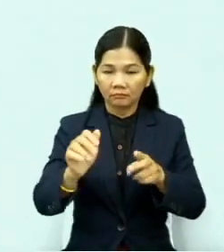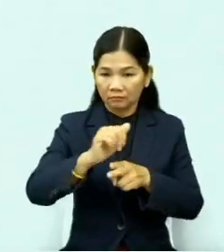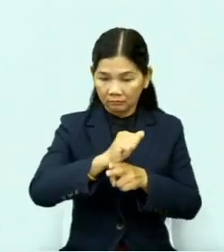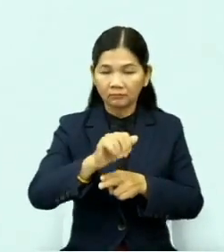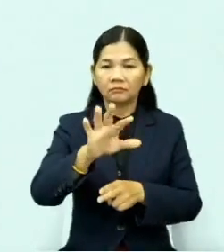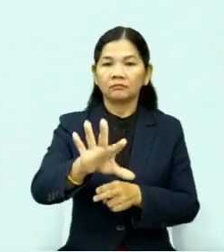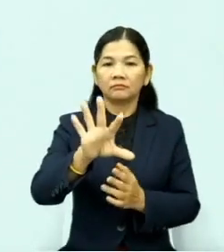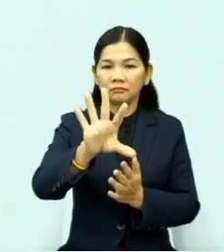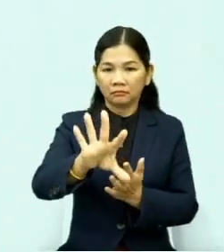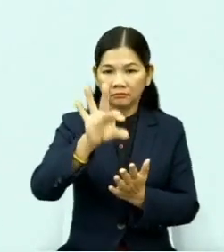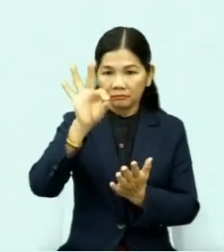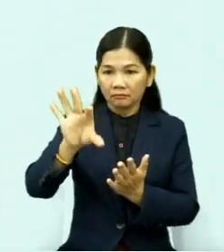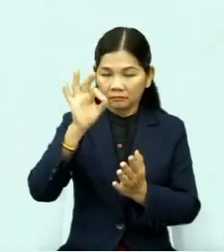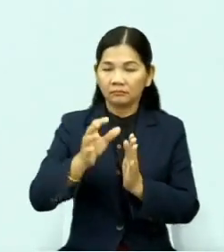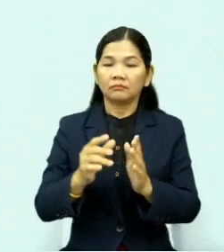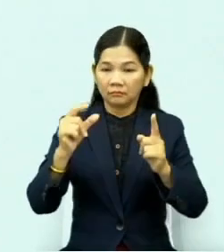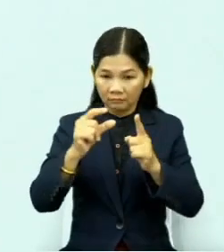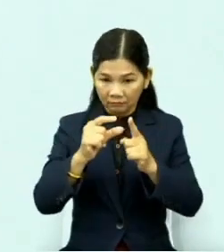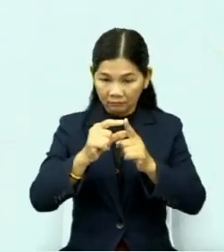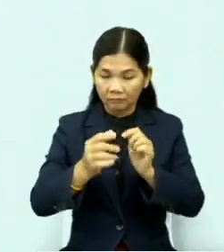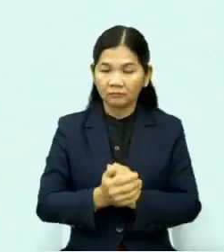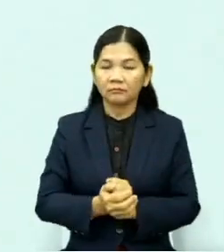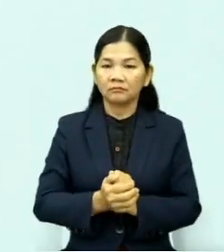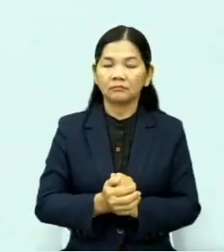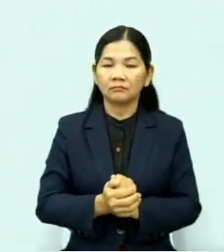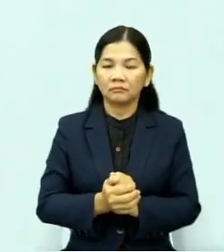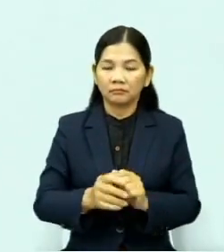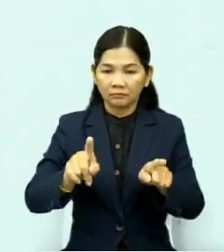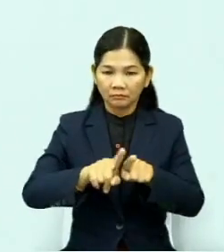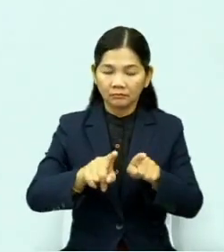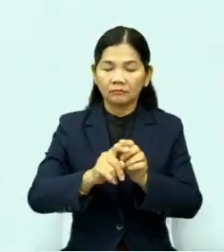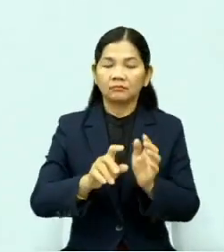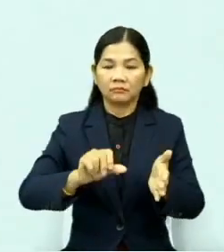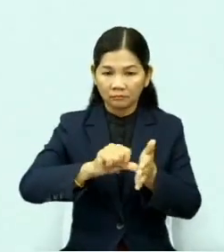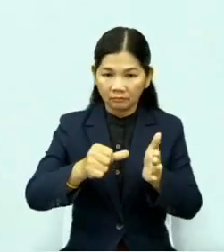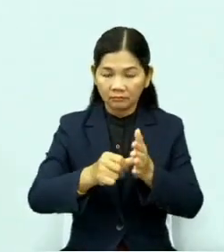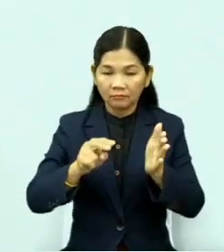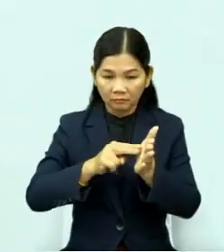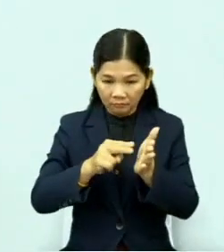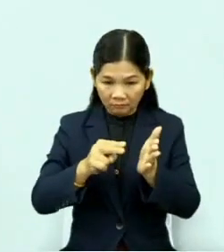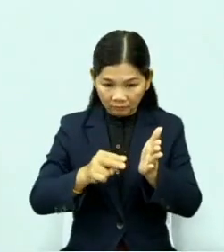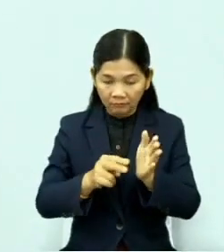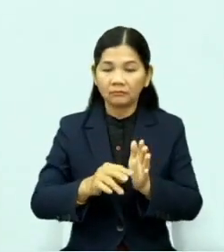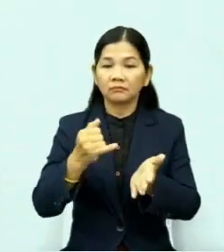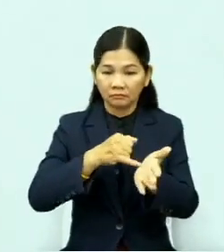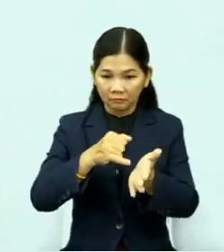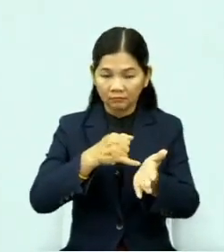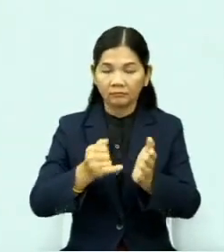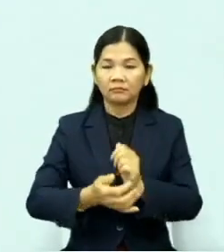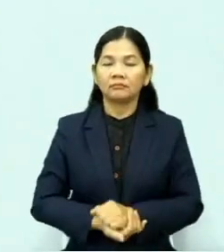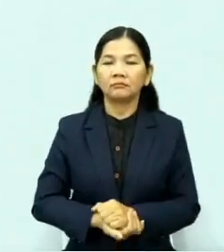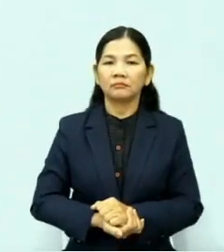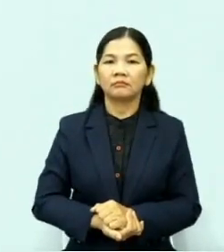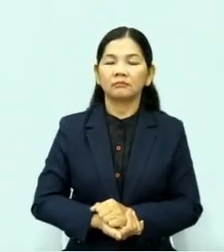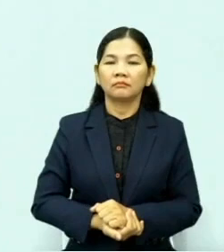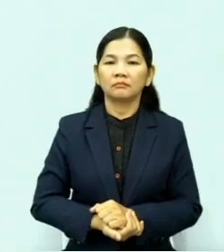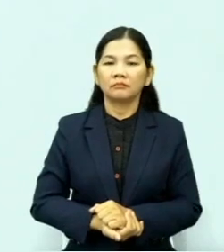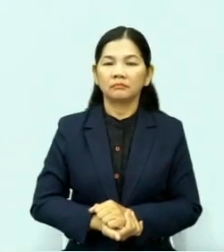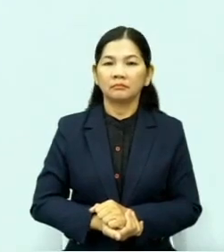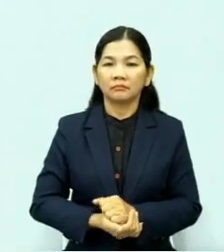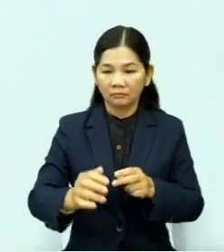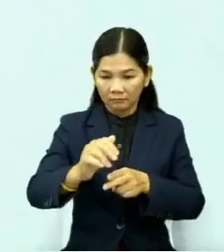ស្រង់ចាបដិសម្មពីក្នុងអត្ថបទនិងពាក្យងាយចា